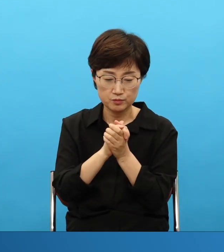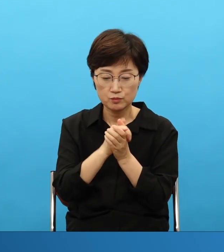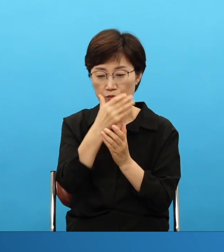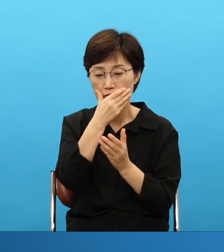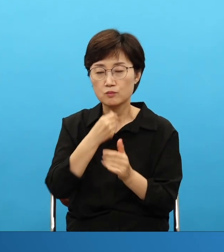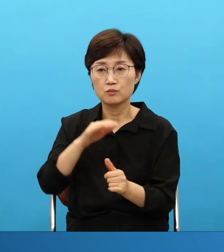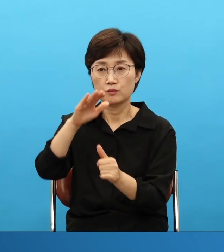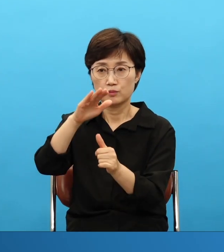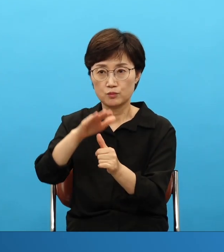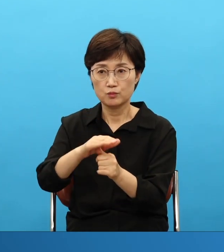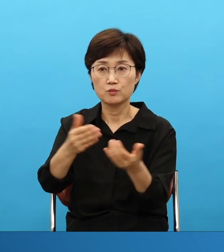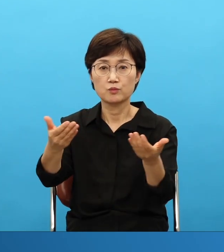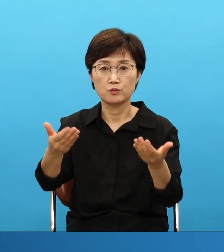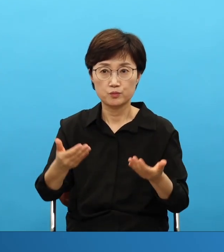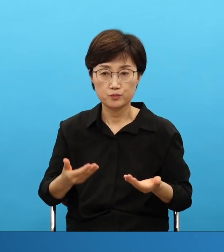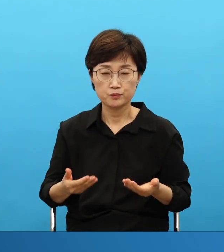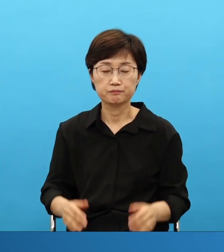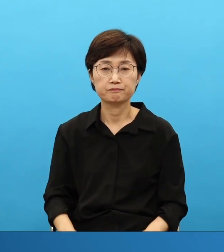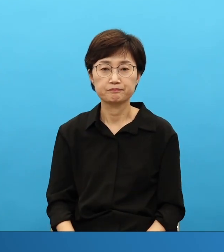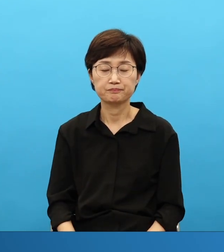도해 주시겠습니다